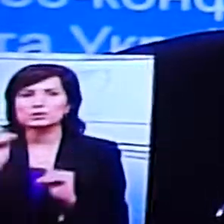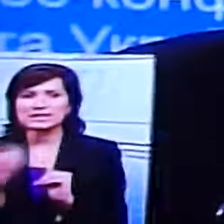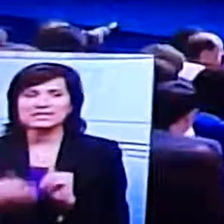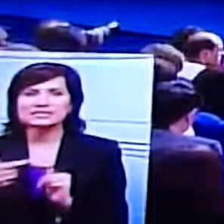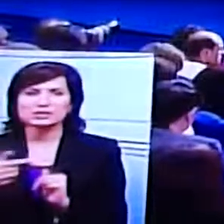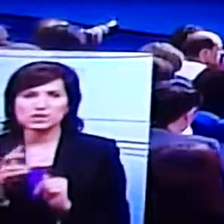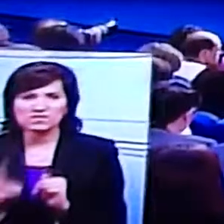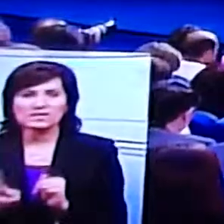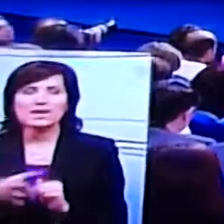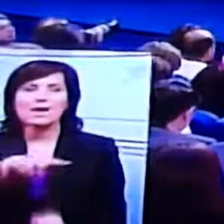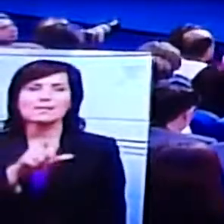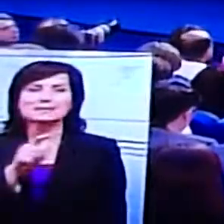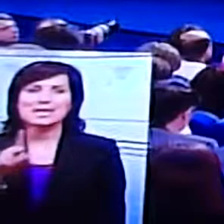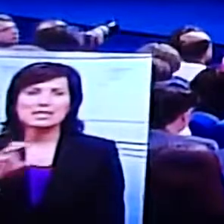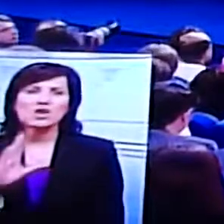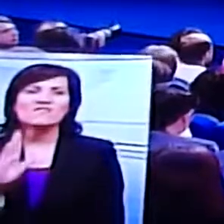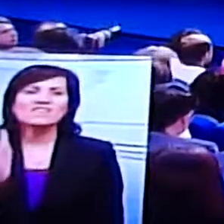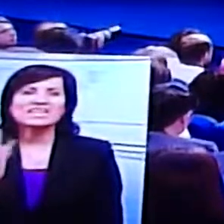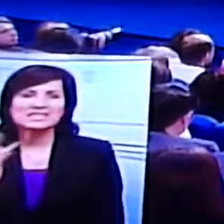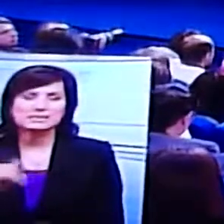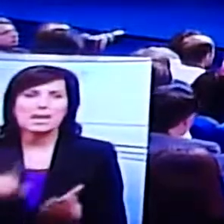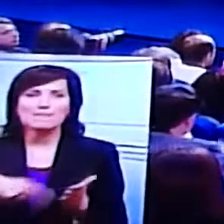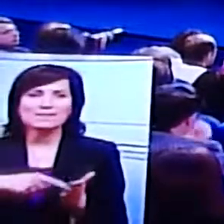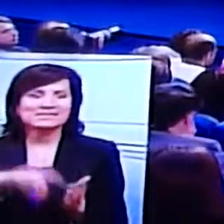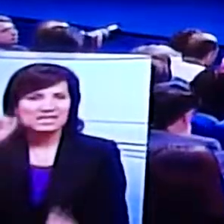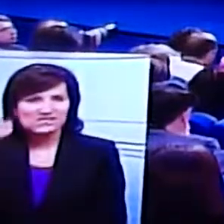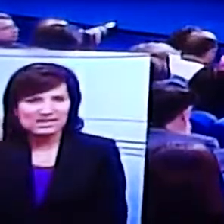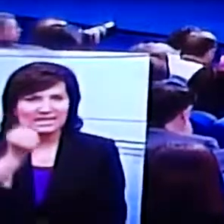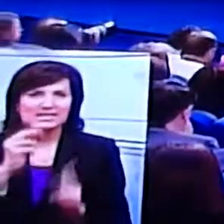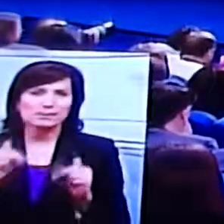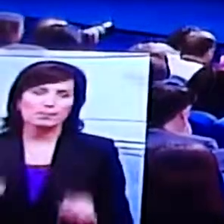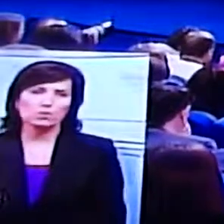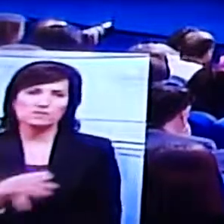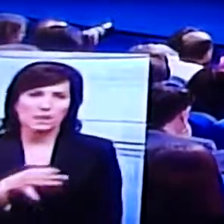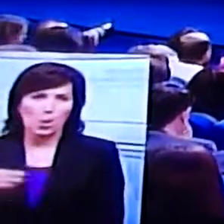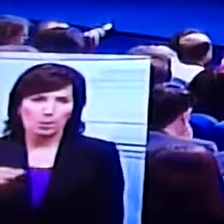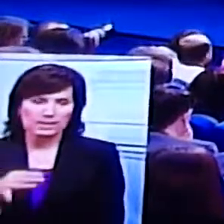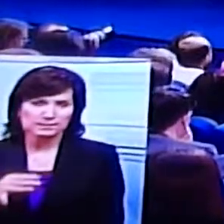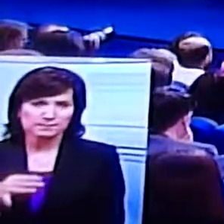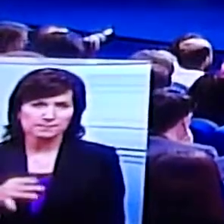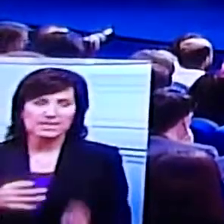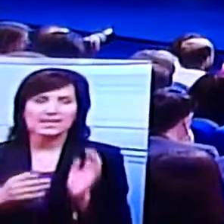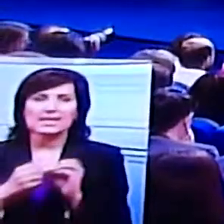1 790 000 гривень Лазаренка Вірениці, місто Кривий Ріг, Дніпропетровська область.